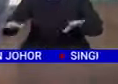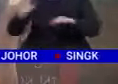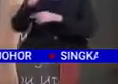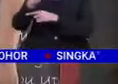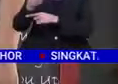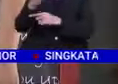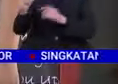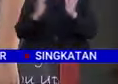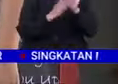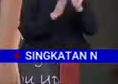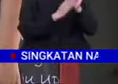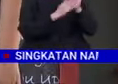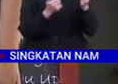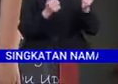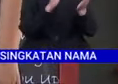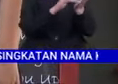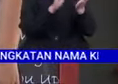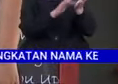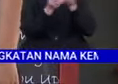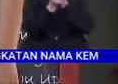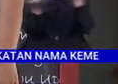dan mendapat pujian warganet